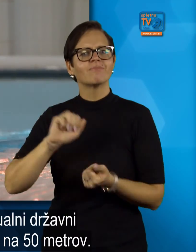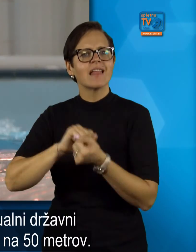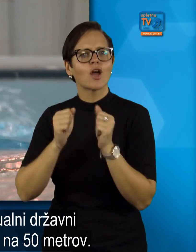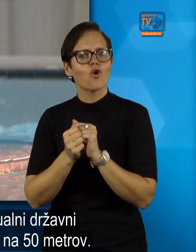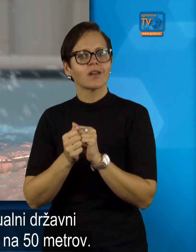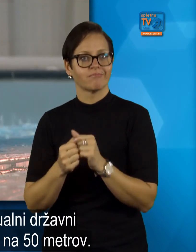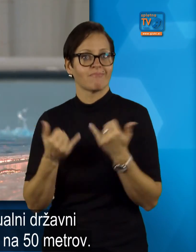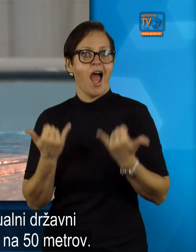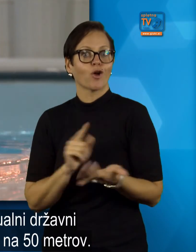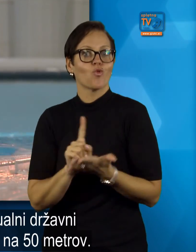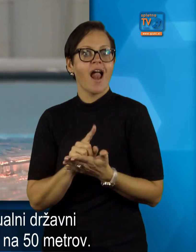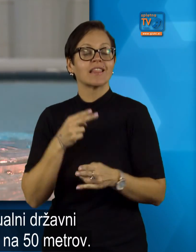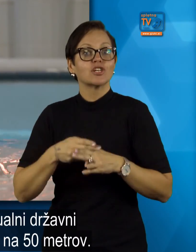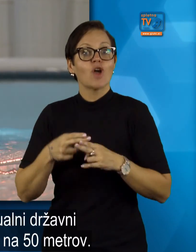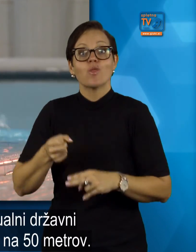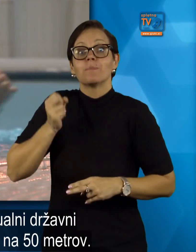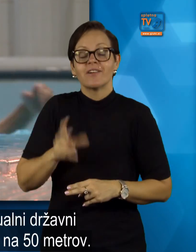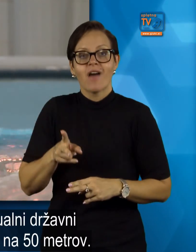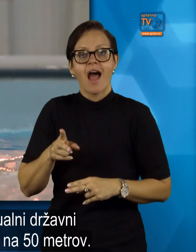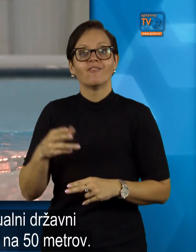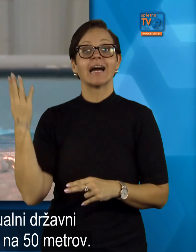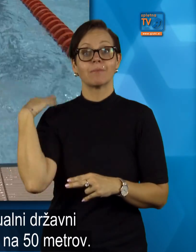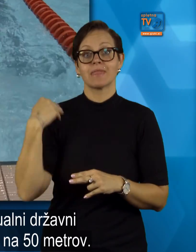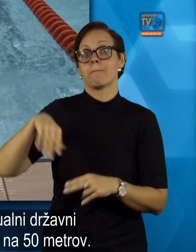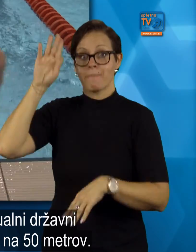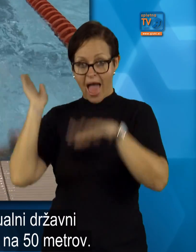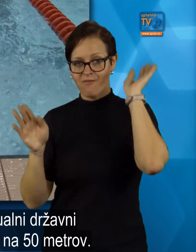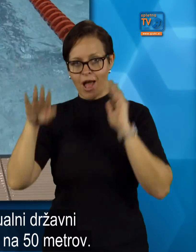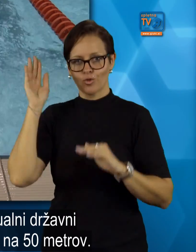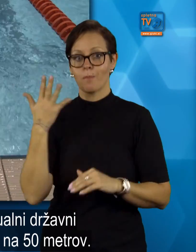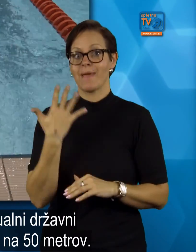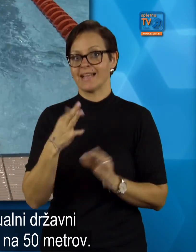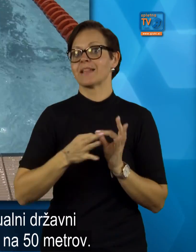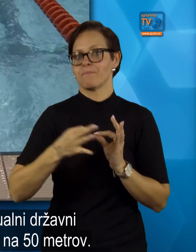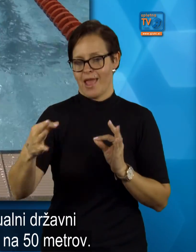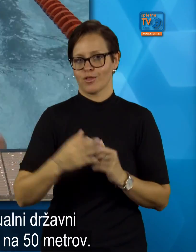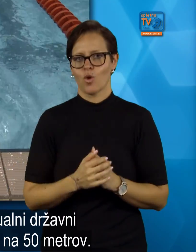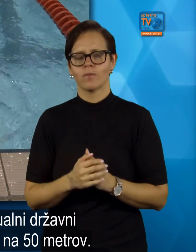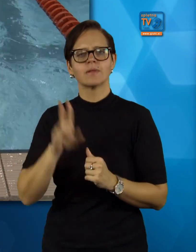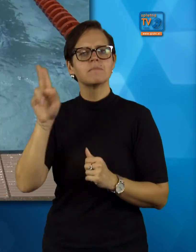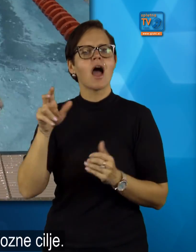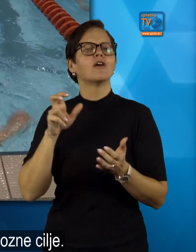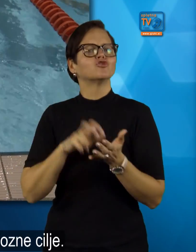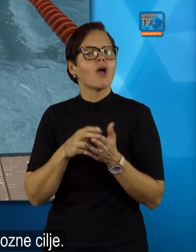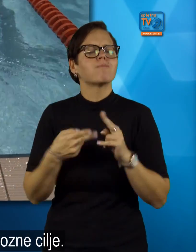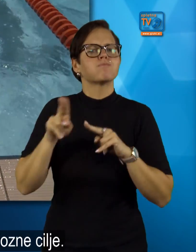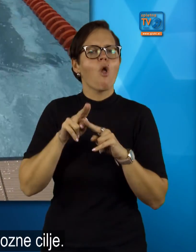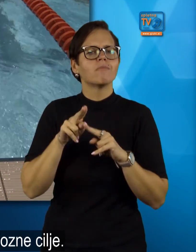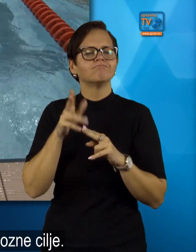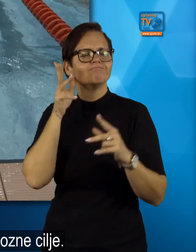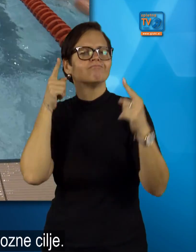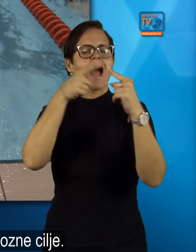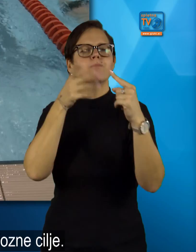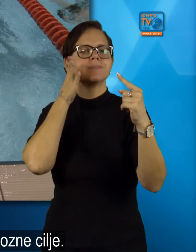V svoji kategoriji je aktualni državni prvak v hrbtnem plavanju na 50 metrov. Ima pa še